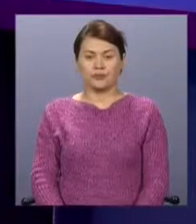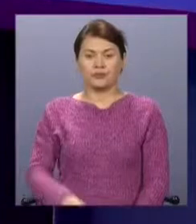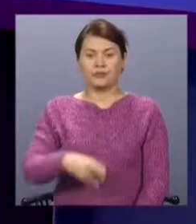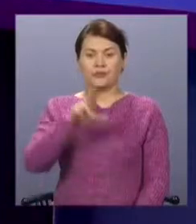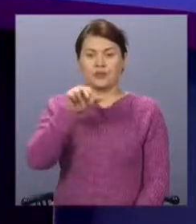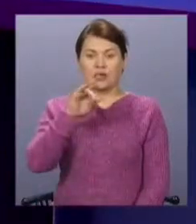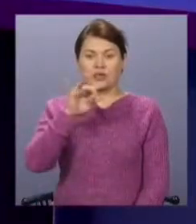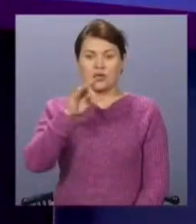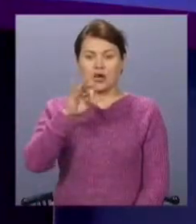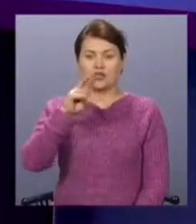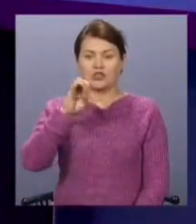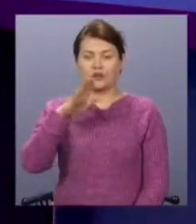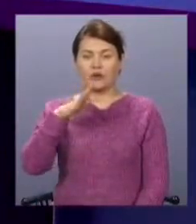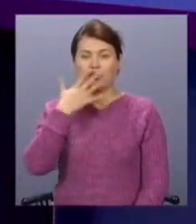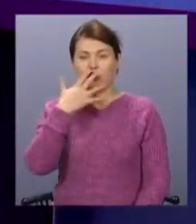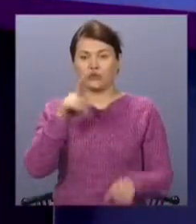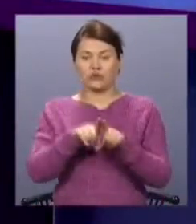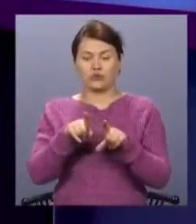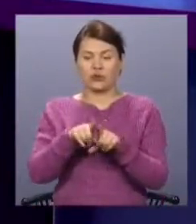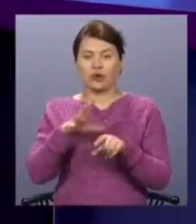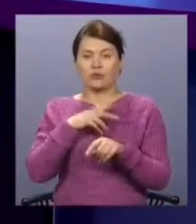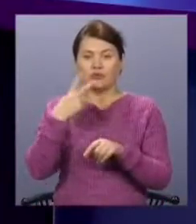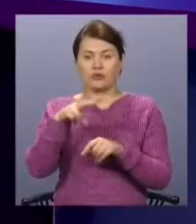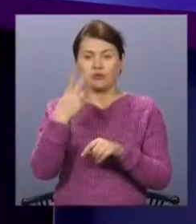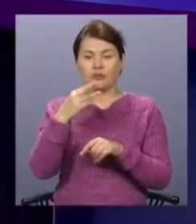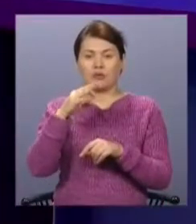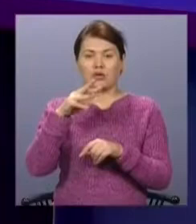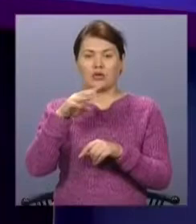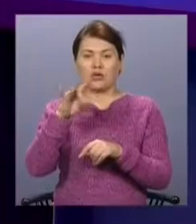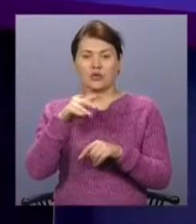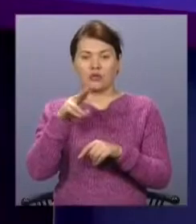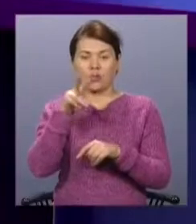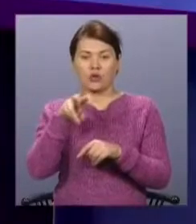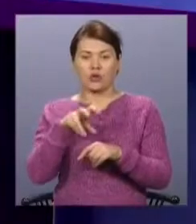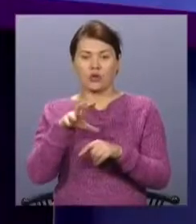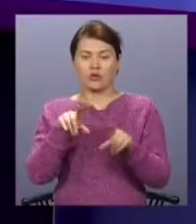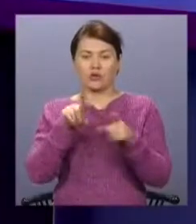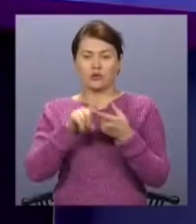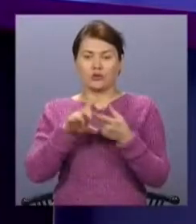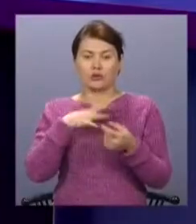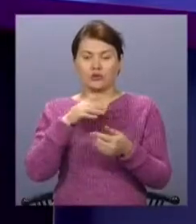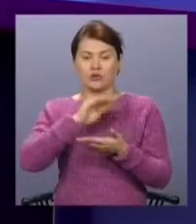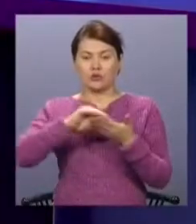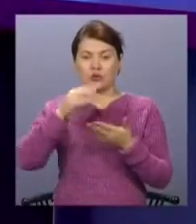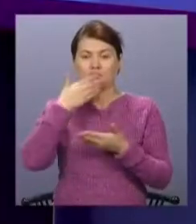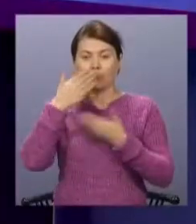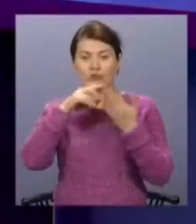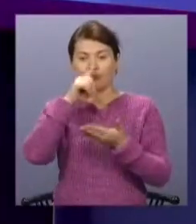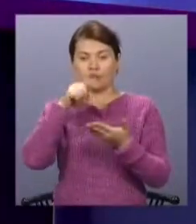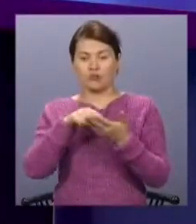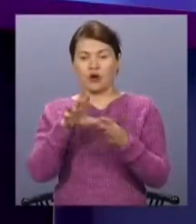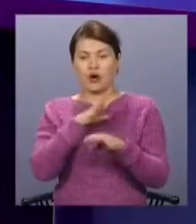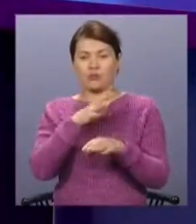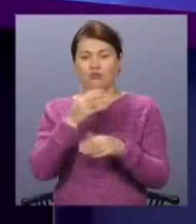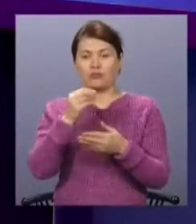Данияр Ақышев ұлттық қордың шетелде бұғатталған 22 миллиард доллар қаржысына қатысты журналистер сауалына жауап берді. Еске салайық,